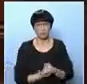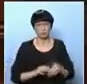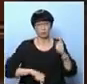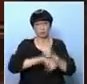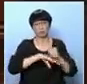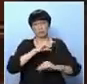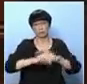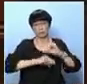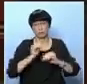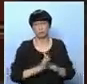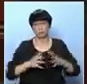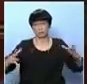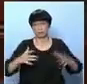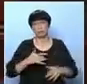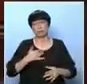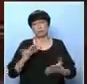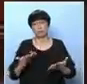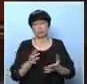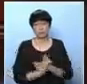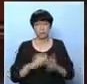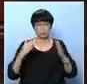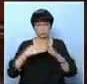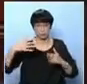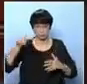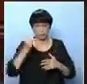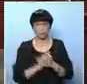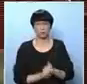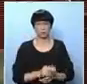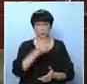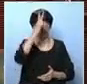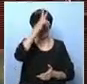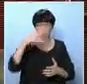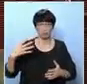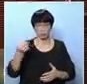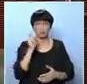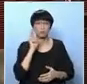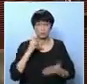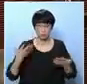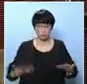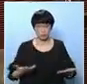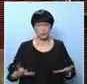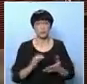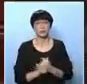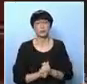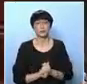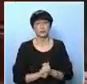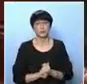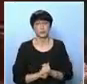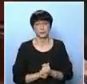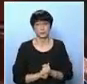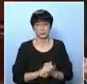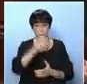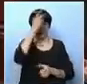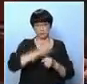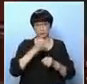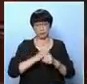象。只要官員們同埋我哋特首，好似而家我哋嘅嗰個施政